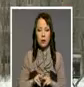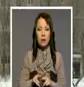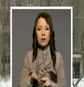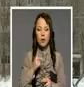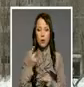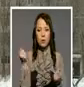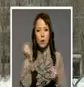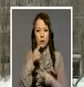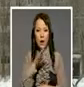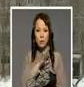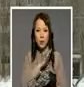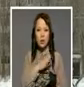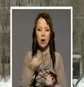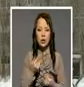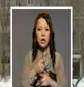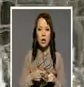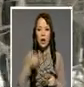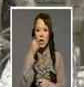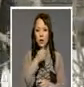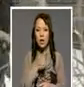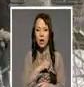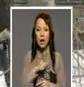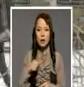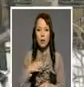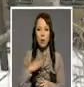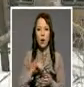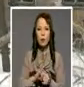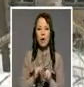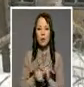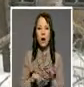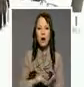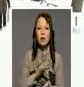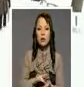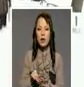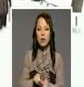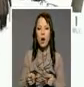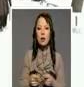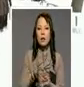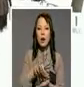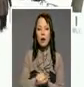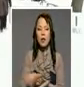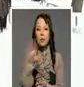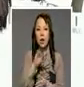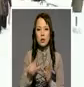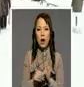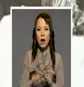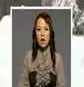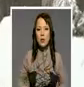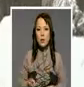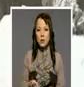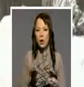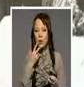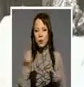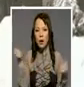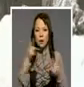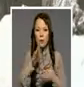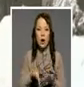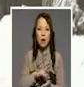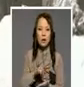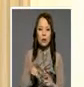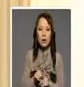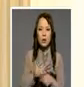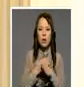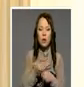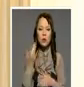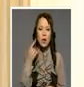екен. Соңғы жарты жылда Өскеменде пәтер тонаумен айналысқан 6 қылмыстық топ құрықталды. 3 қылмыс қала тұрғындарының көмегімен